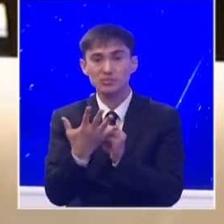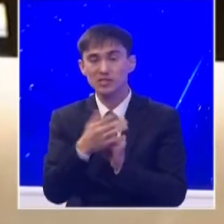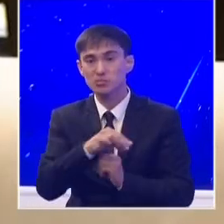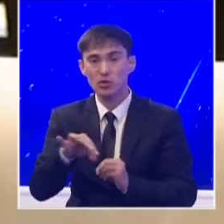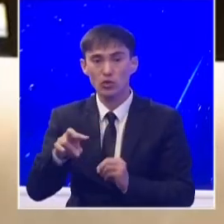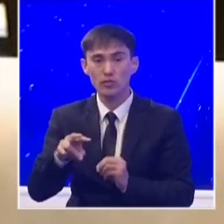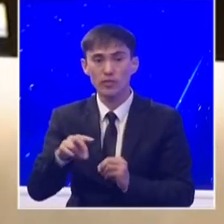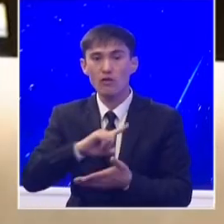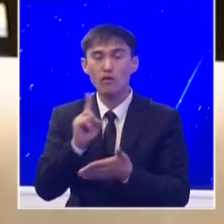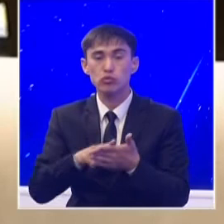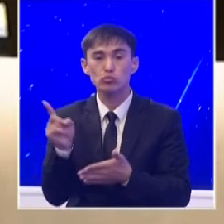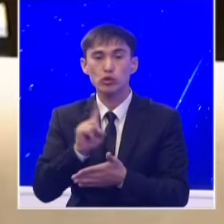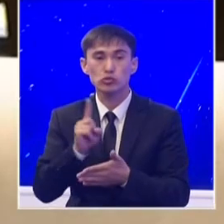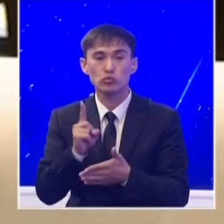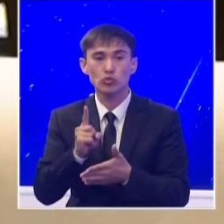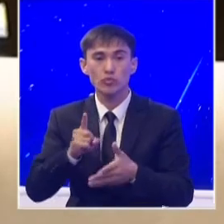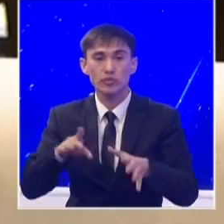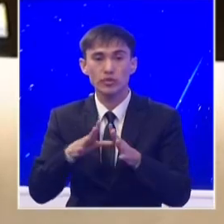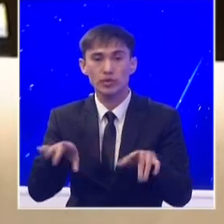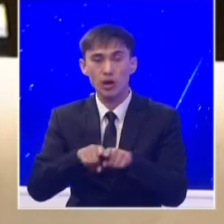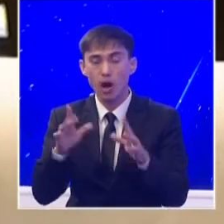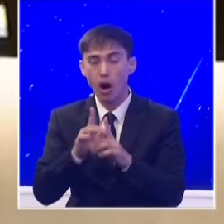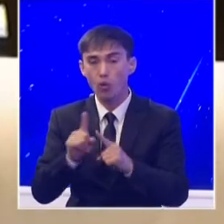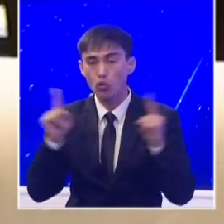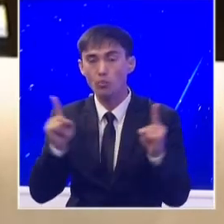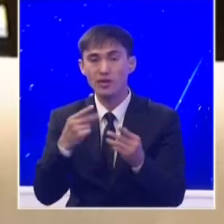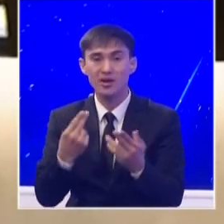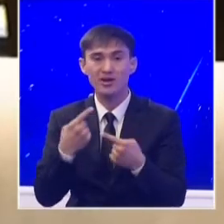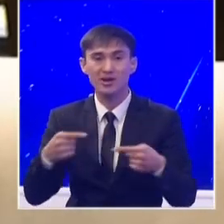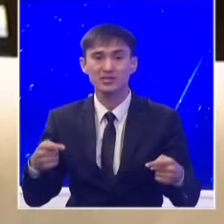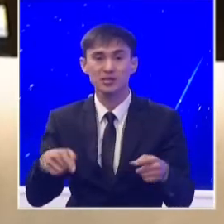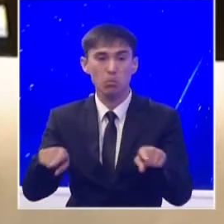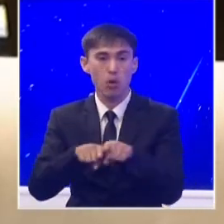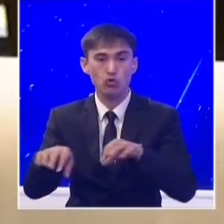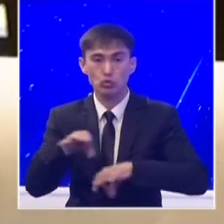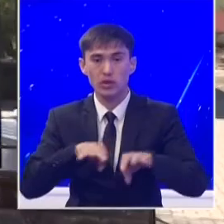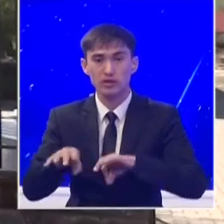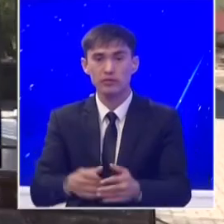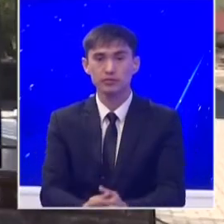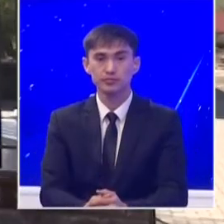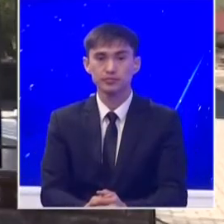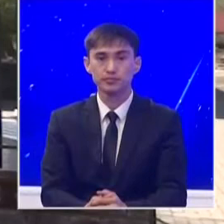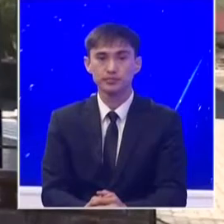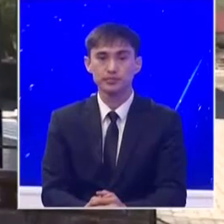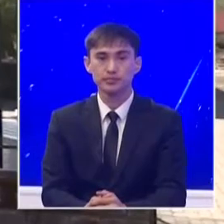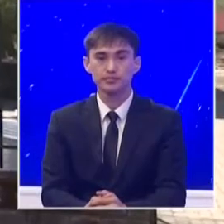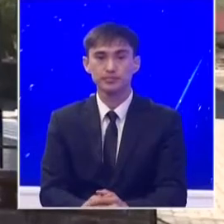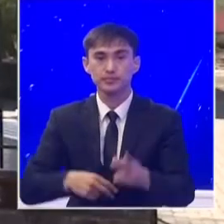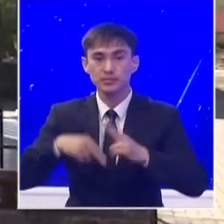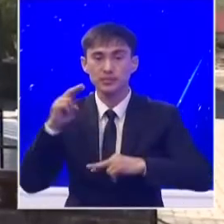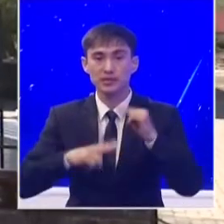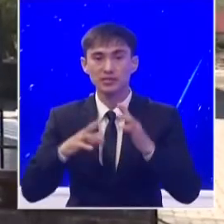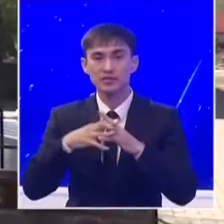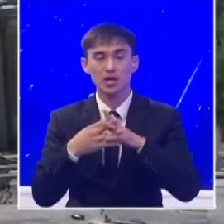вопрос почему складывается такая огромная ценовая разница похожих проектов строительства в селе